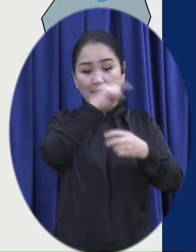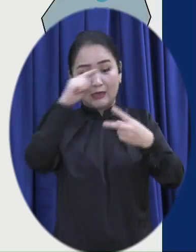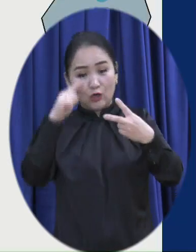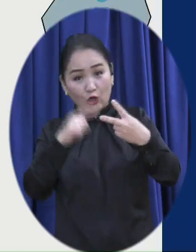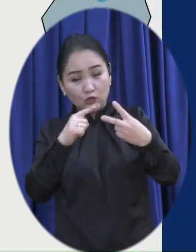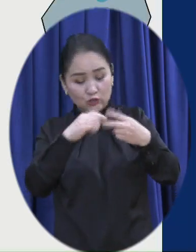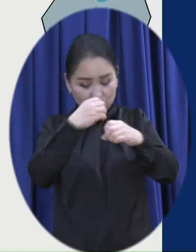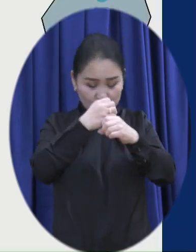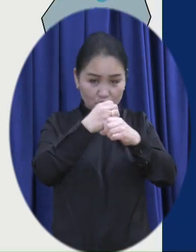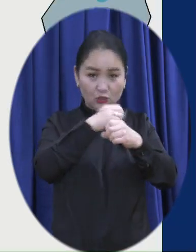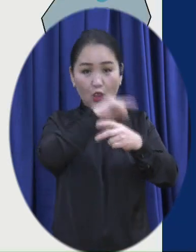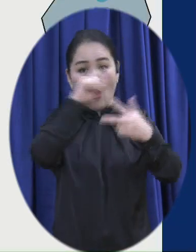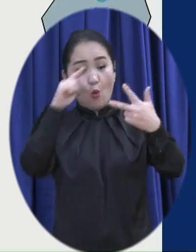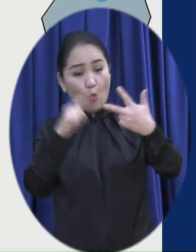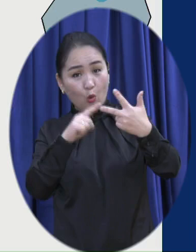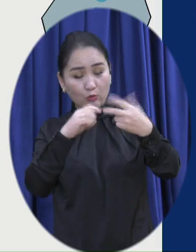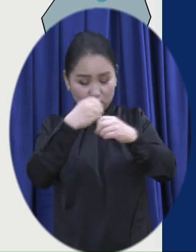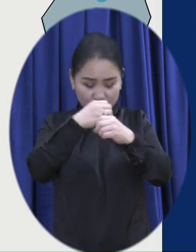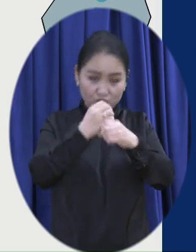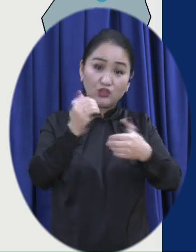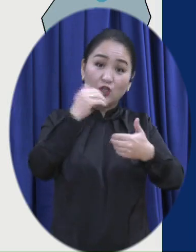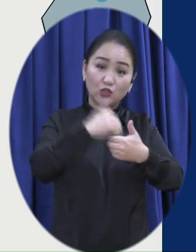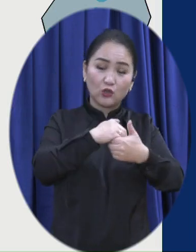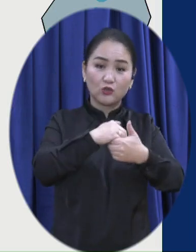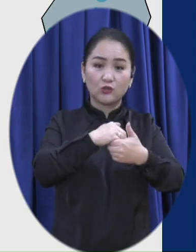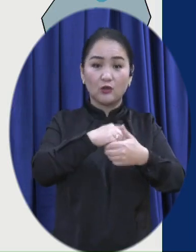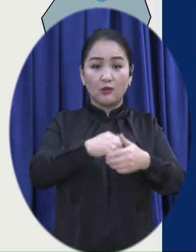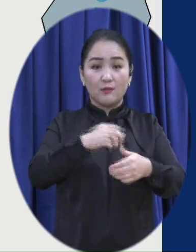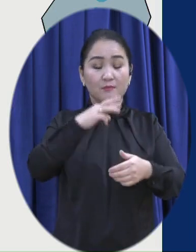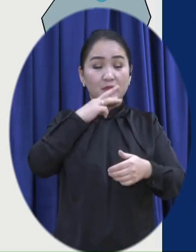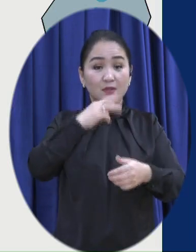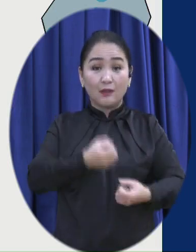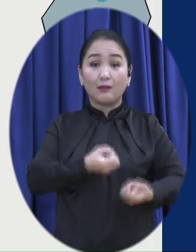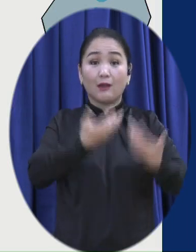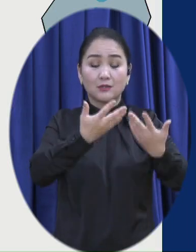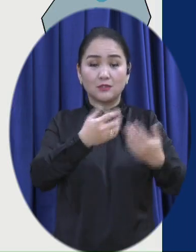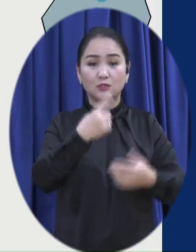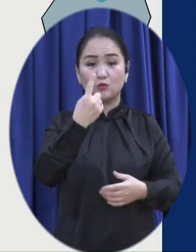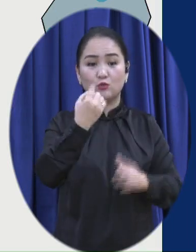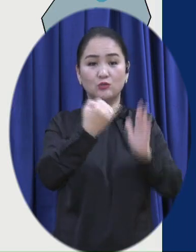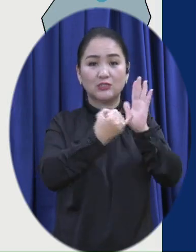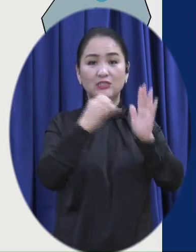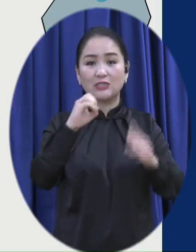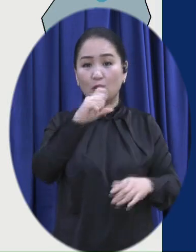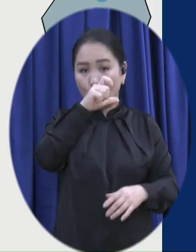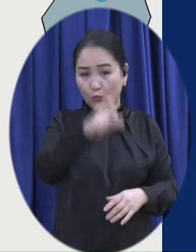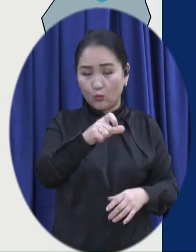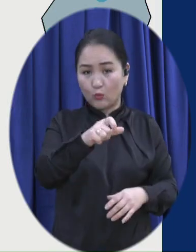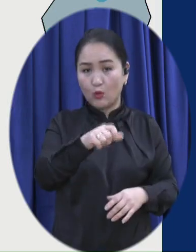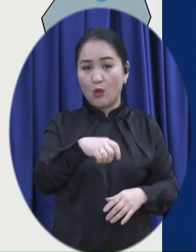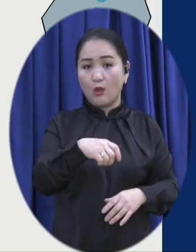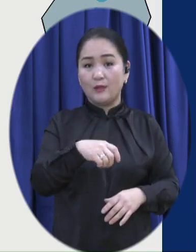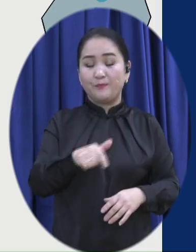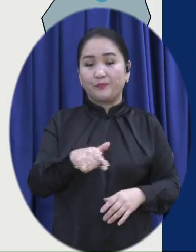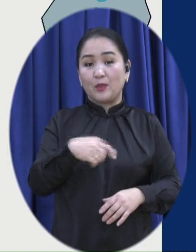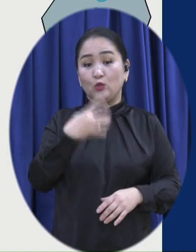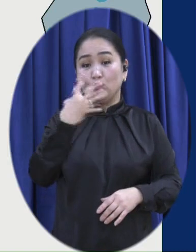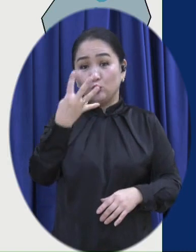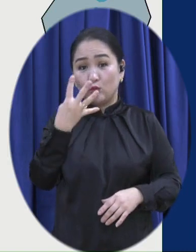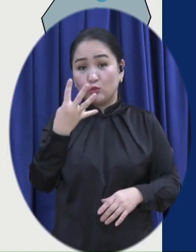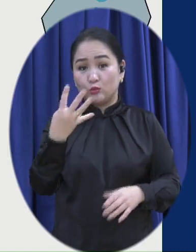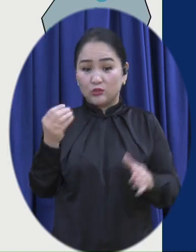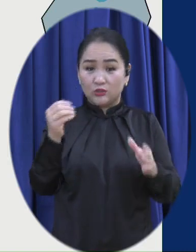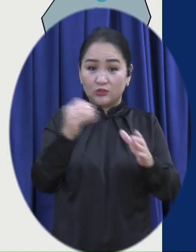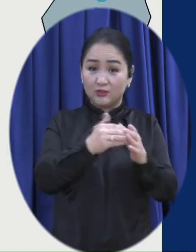2-р 3-р шинжилгээндээ илэрч байна. 3-р шинжилгээнд орсон 160 хүн байна. За тэгээд дөрвөн шинжилгээнд хүртэл зарим